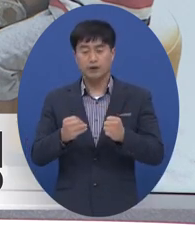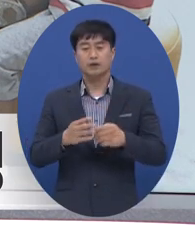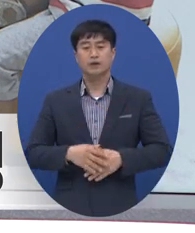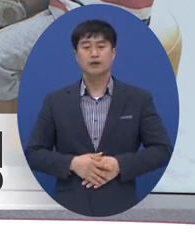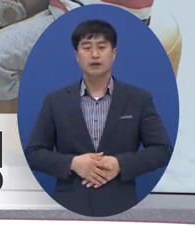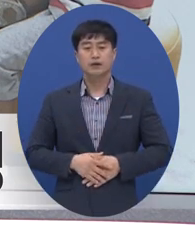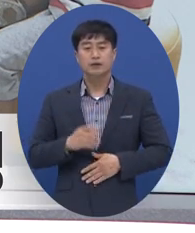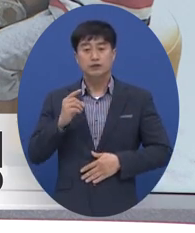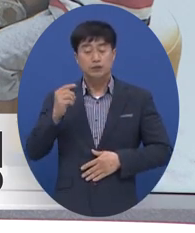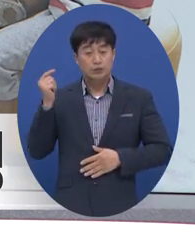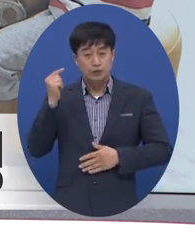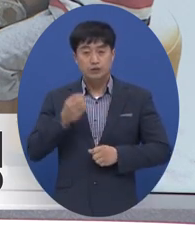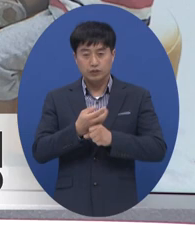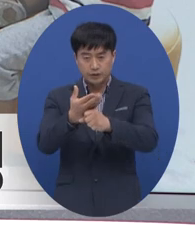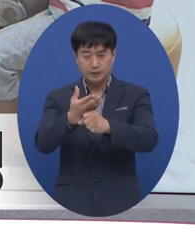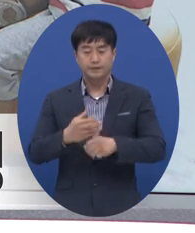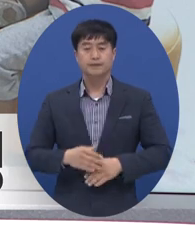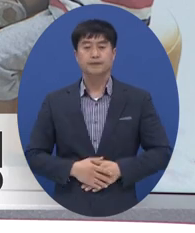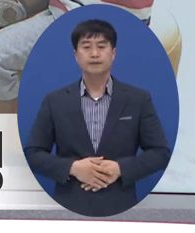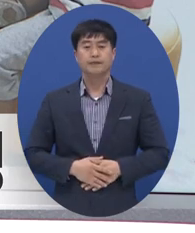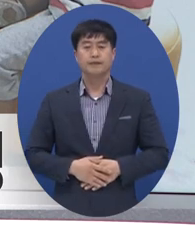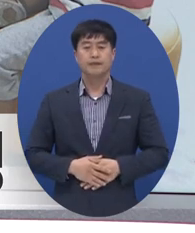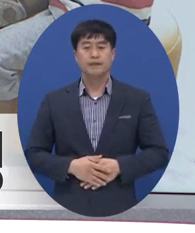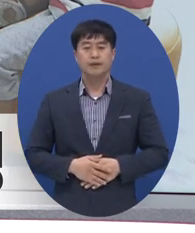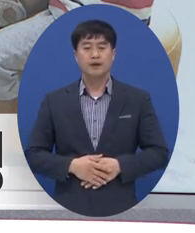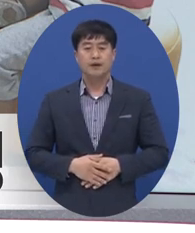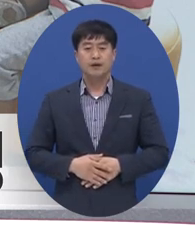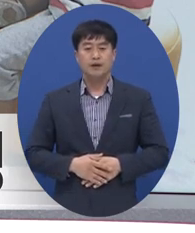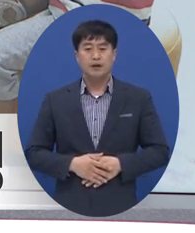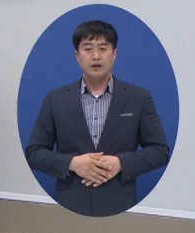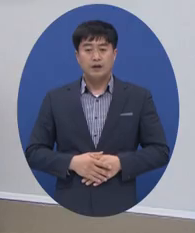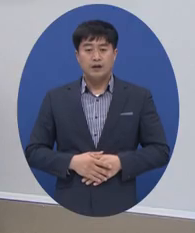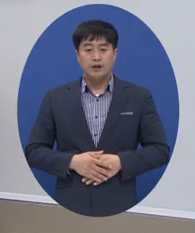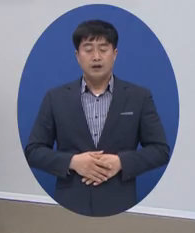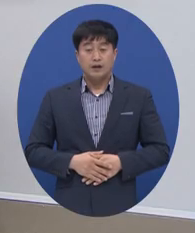열고 있는데요 이 소식은 한선수 기자가 전해드립니다